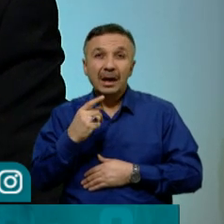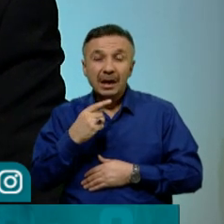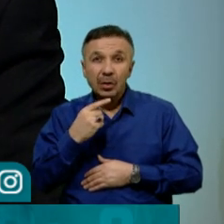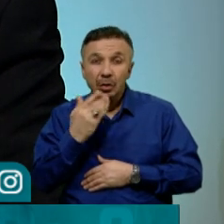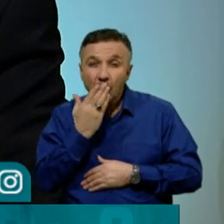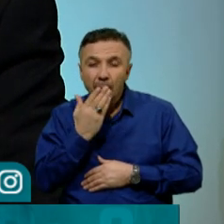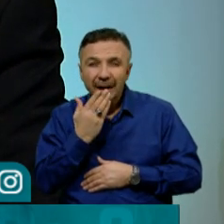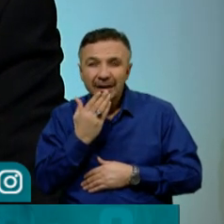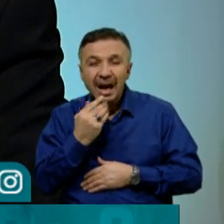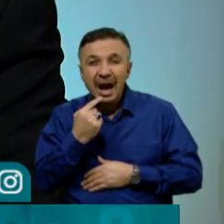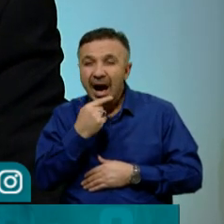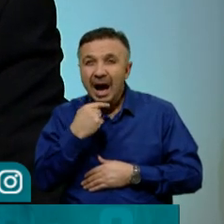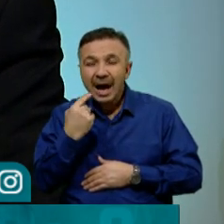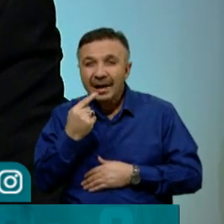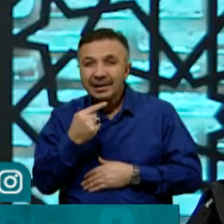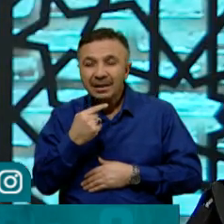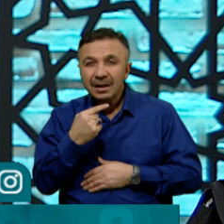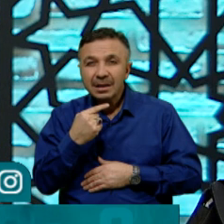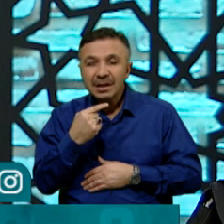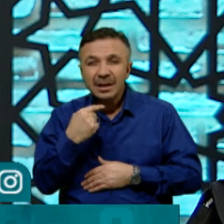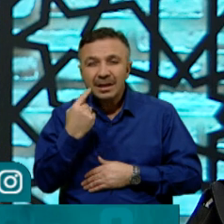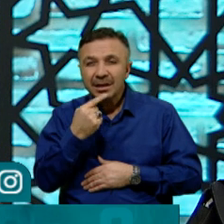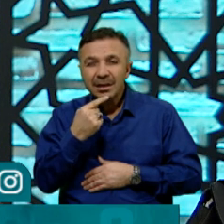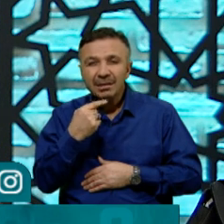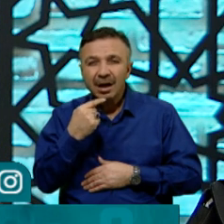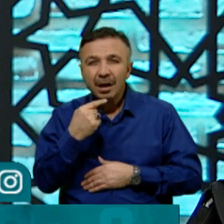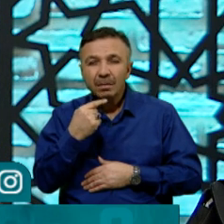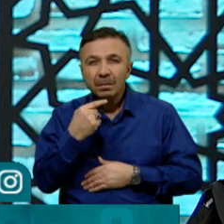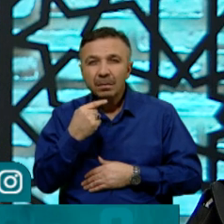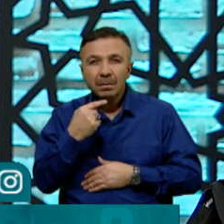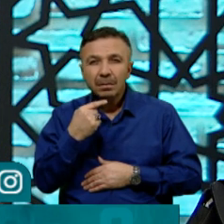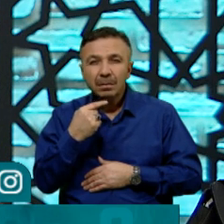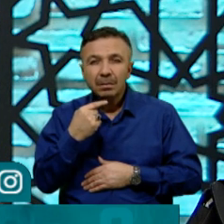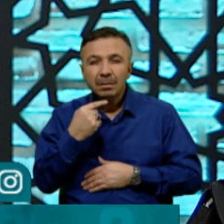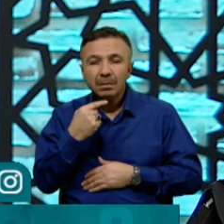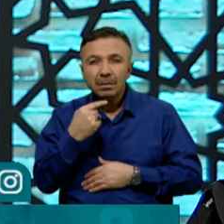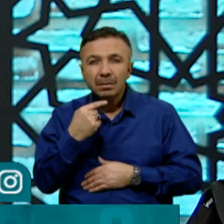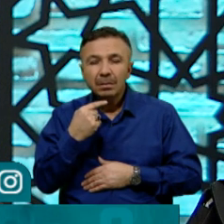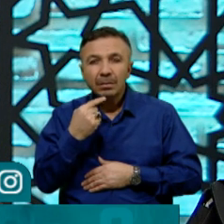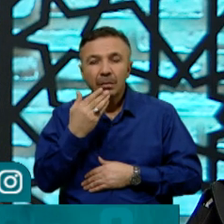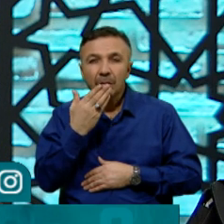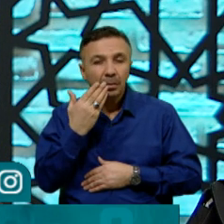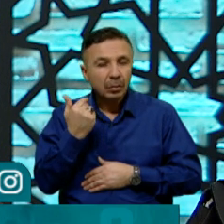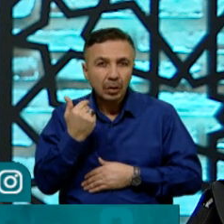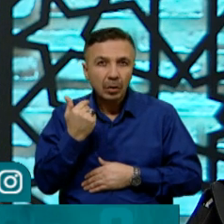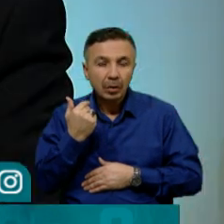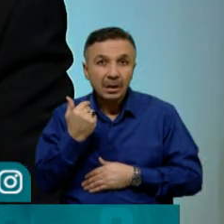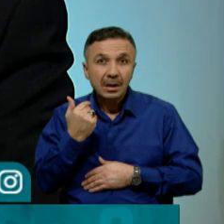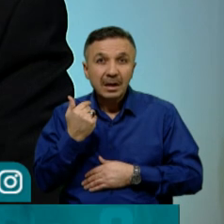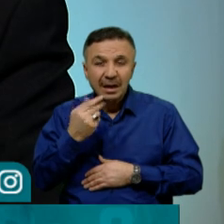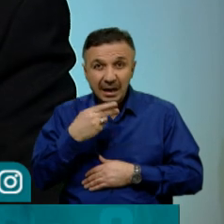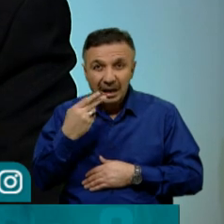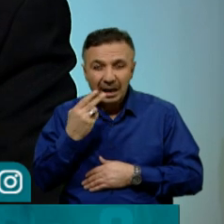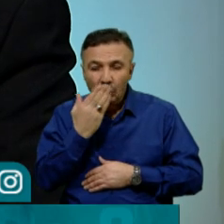dilin Hani ağzın içinde çevrilmesinde yeterli değildir Çünkü kıraat iki kısma ayrılır